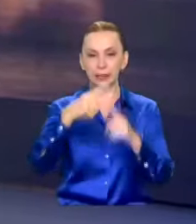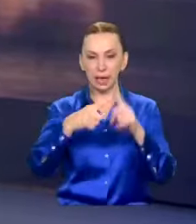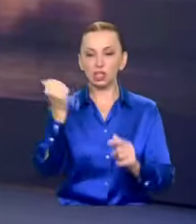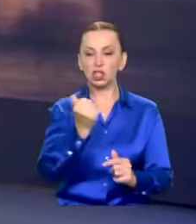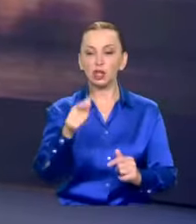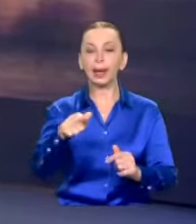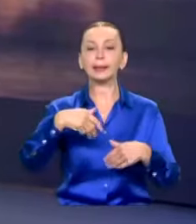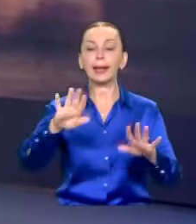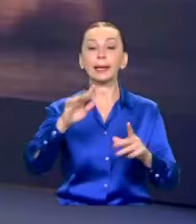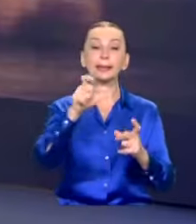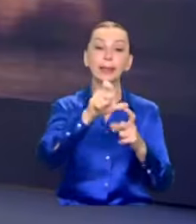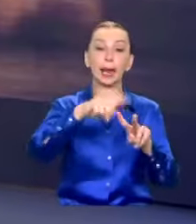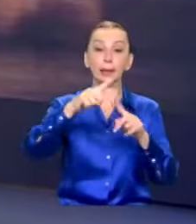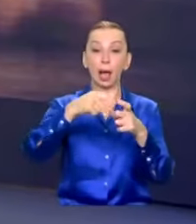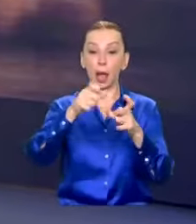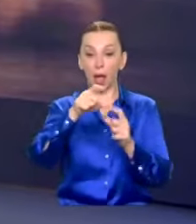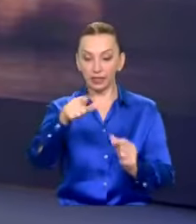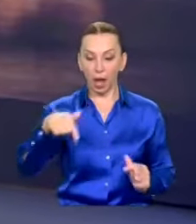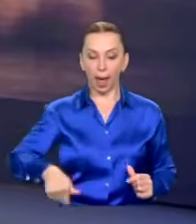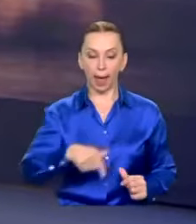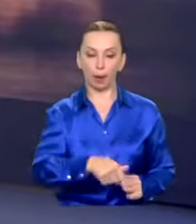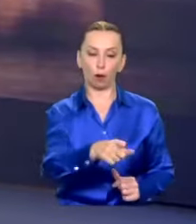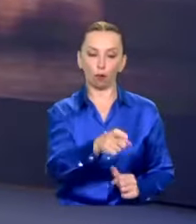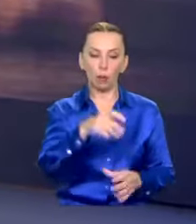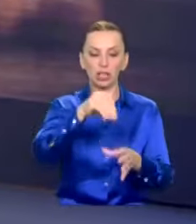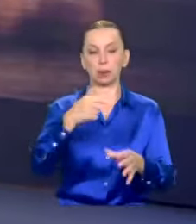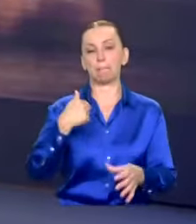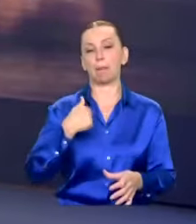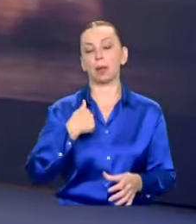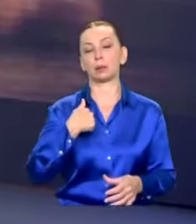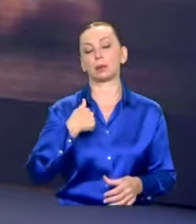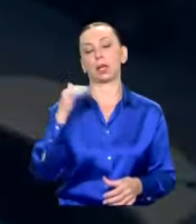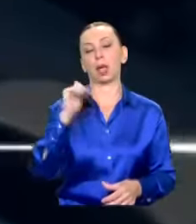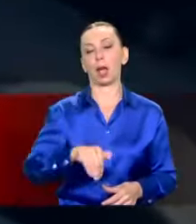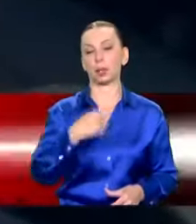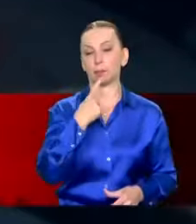için değil, Sinan Ateş'i ayaklarından vurmak için oradaydım dedi.